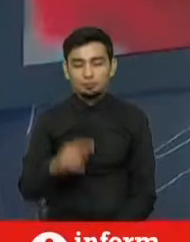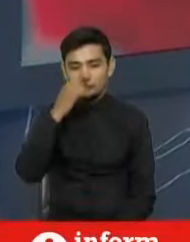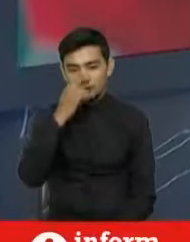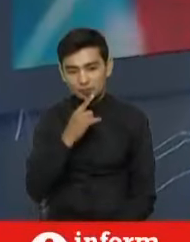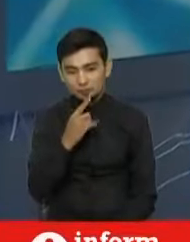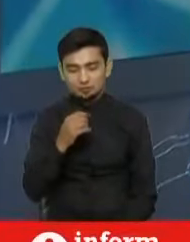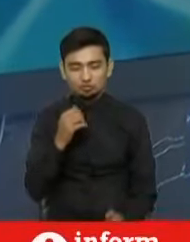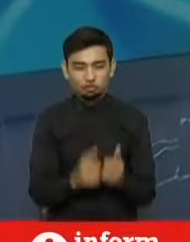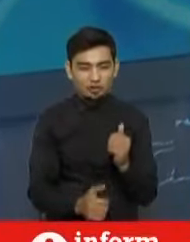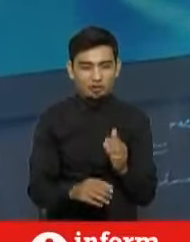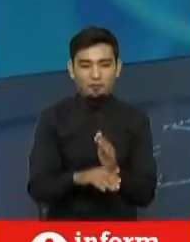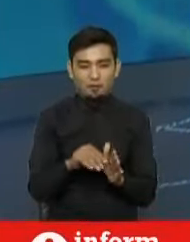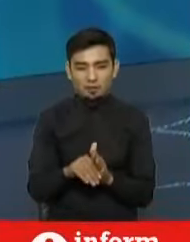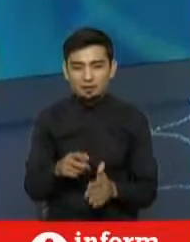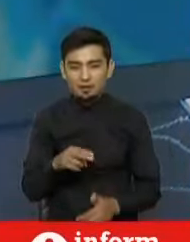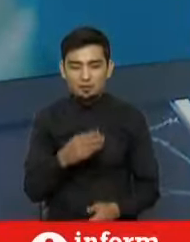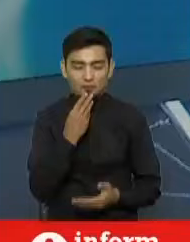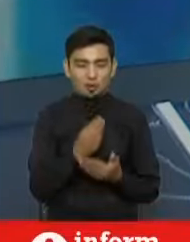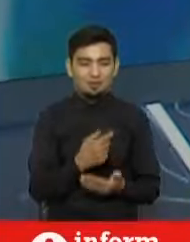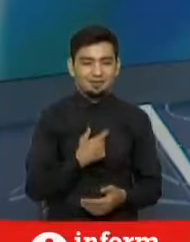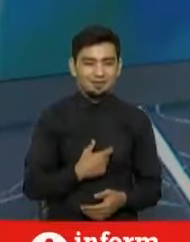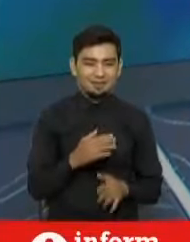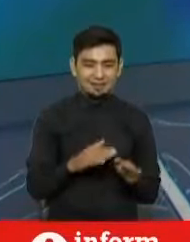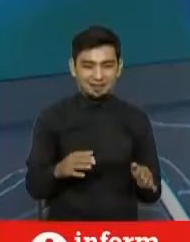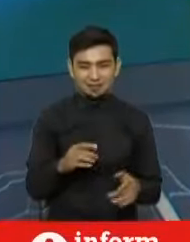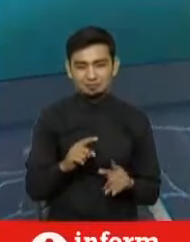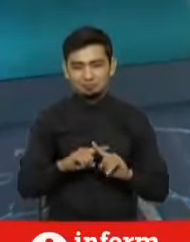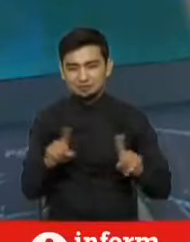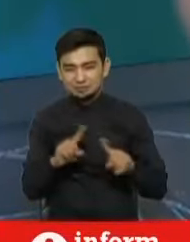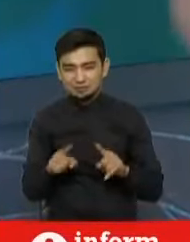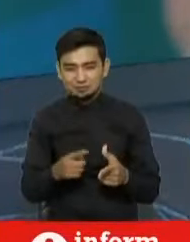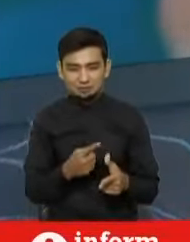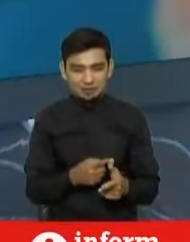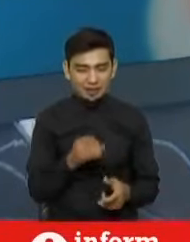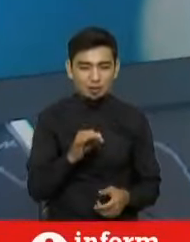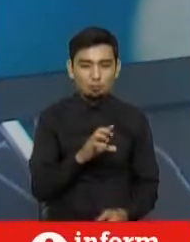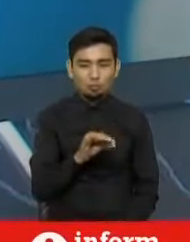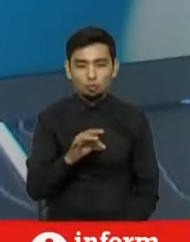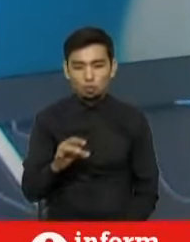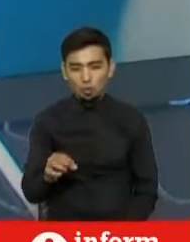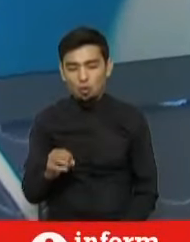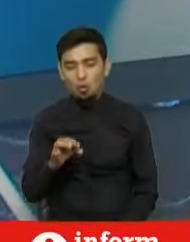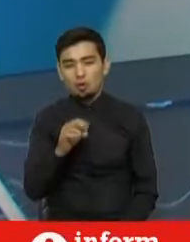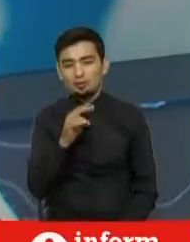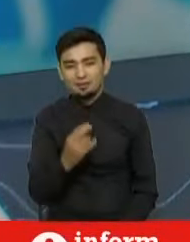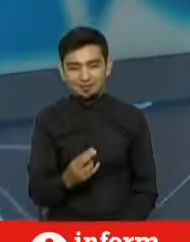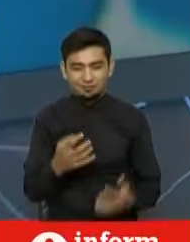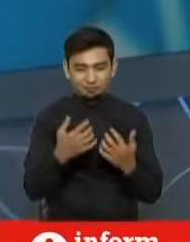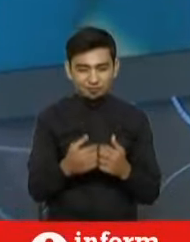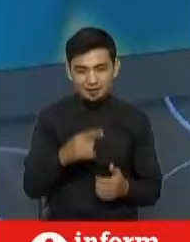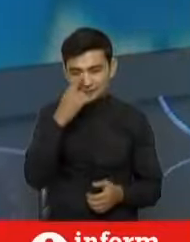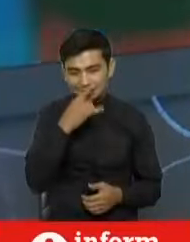Казахстанцы все чаще выбирают для своих детей необычные и редкие имена. Например, по данным Бюро национальной статистики, в Казахстане